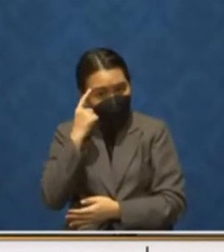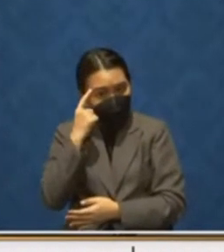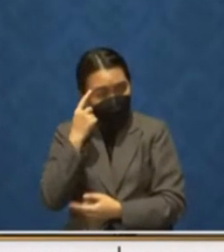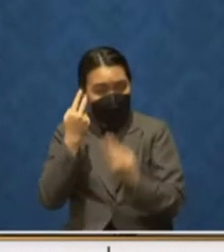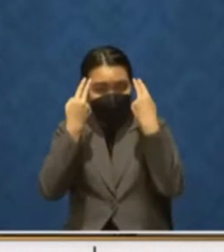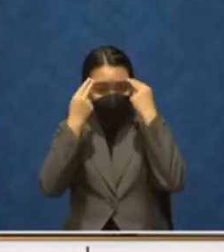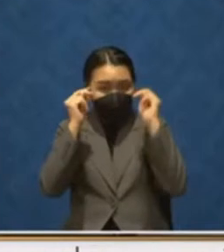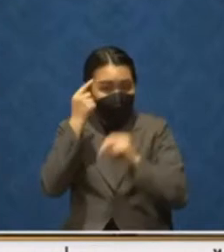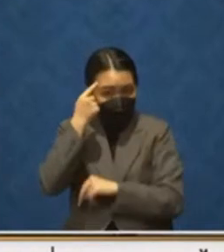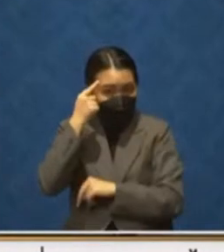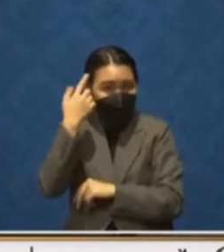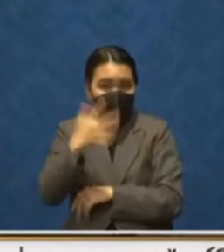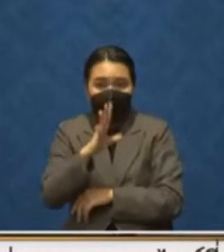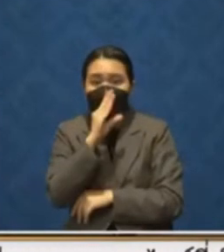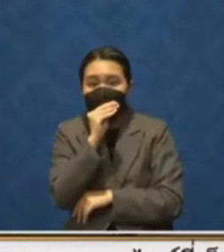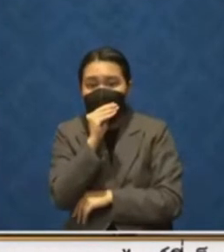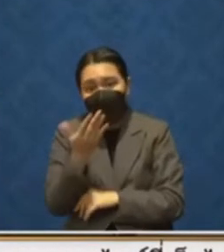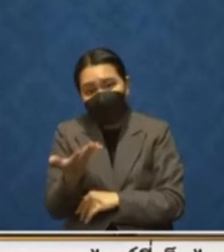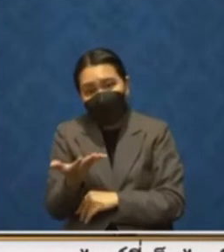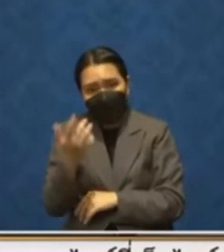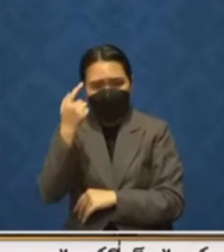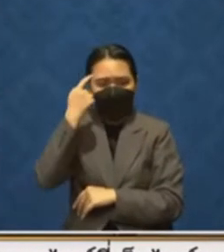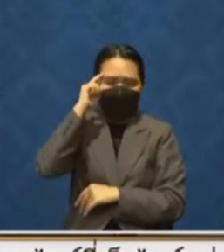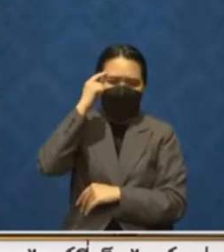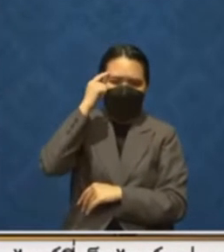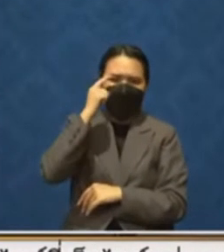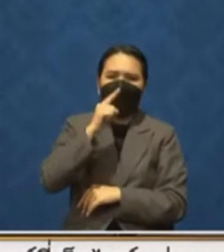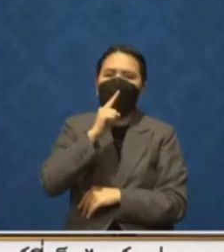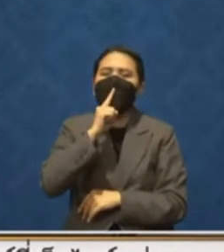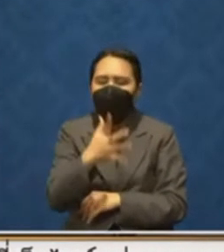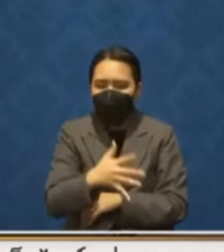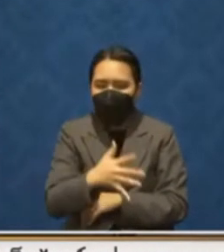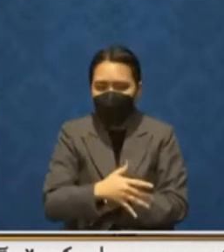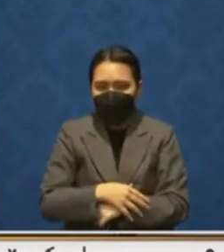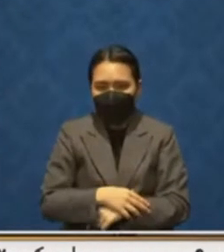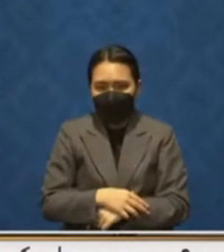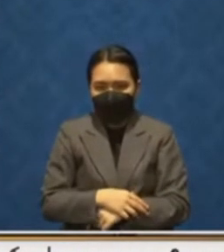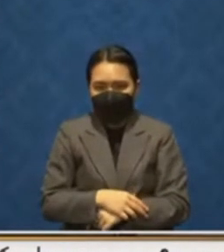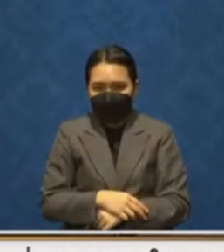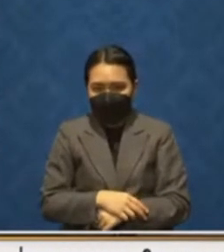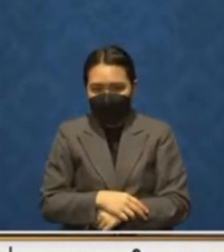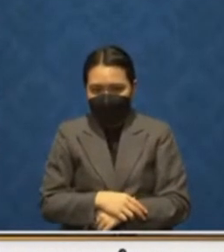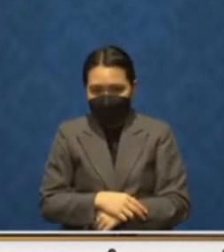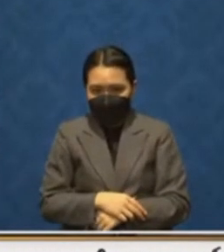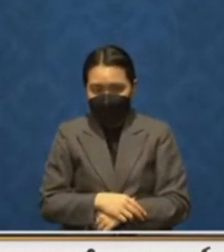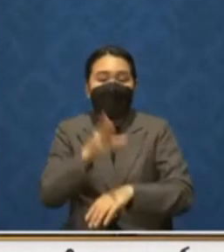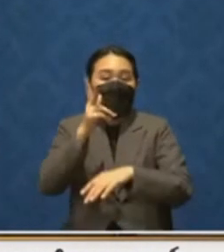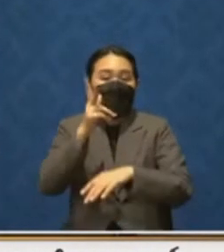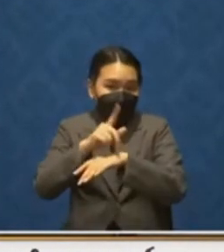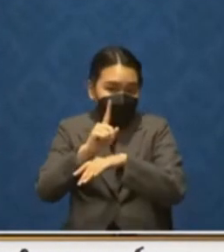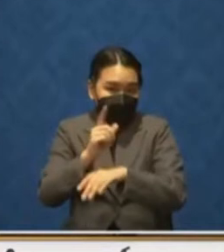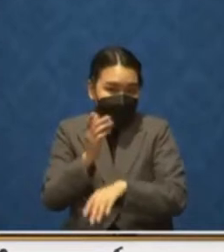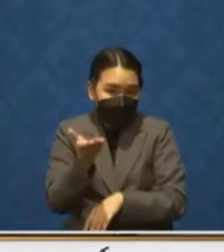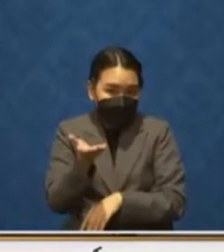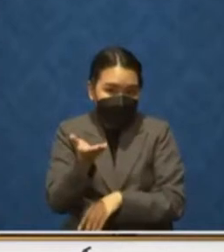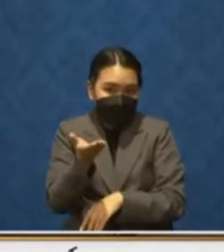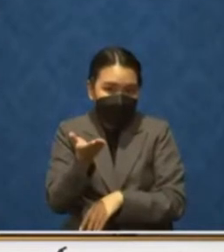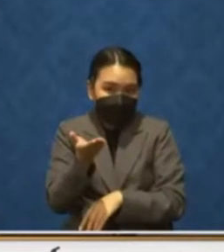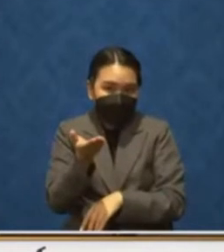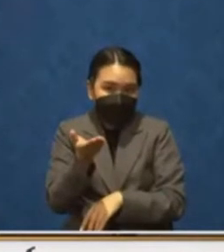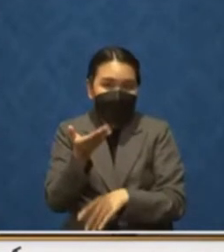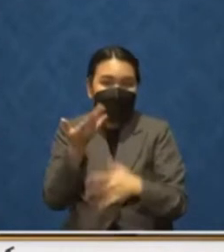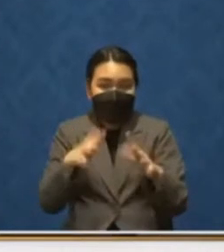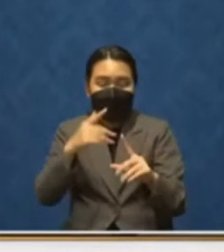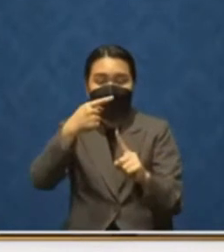รู้แล้วก็พูดป่ะไม่รู้ก็ไม่มีใครว่านาท่านประธานครับปรากฏว่า